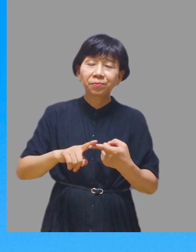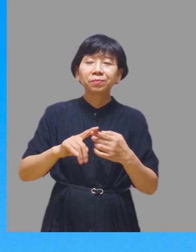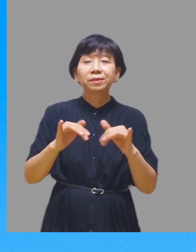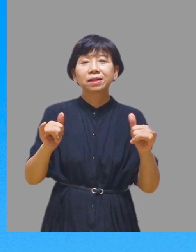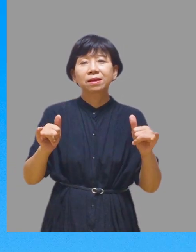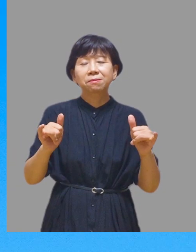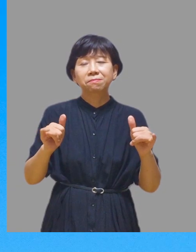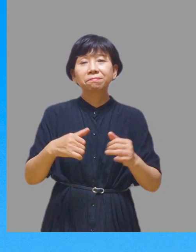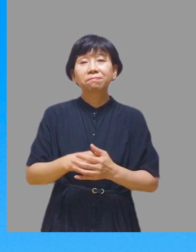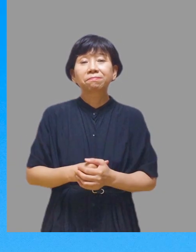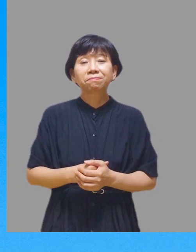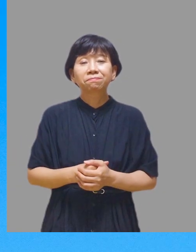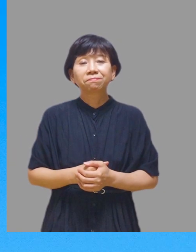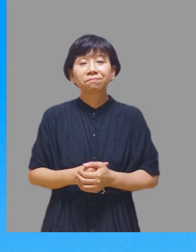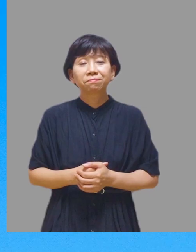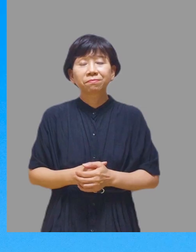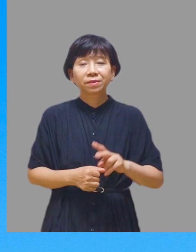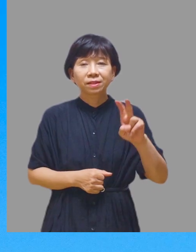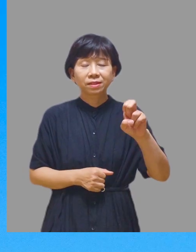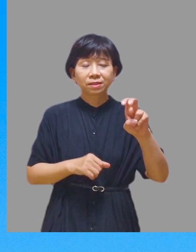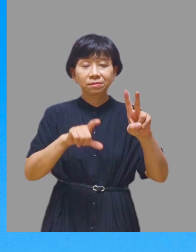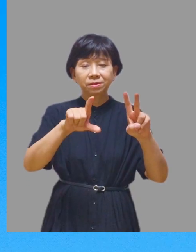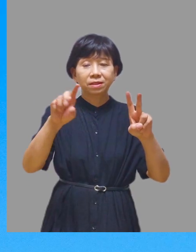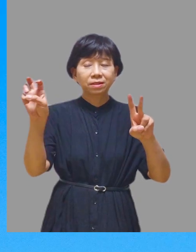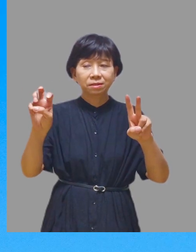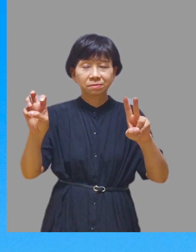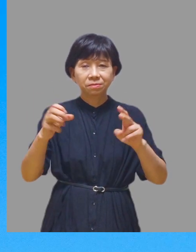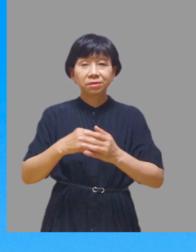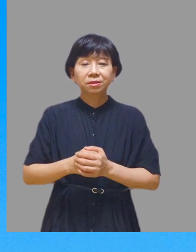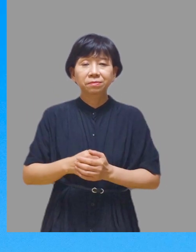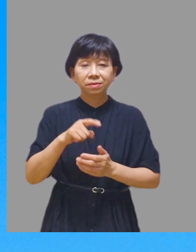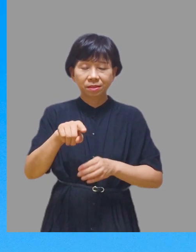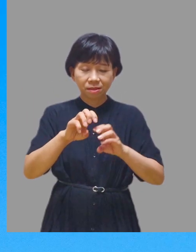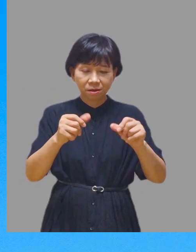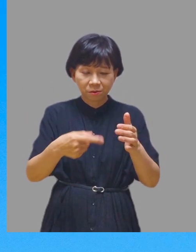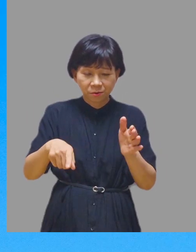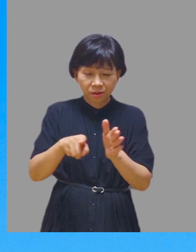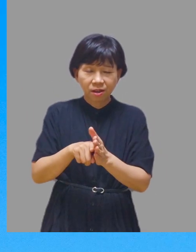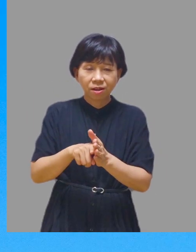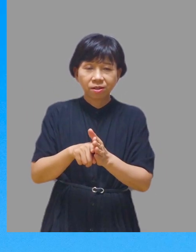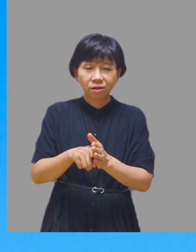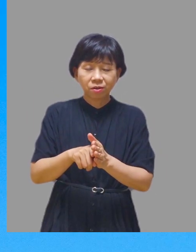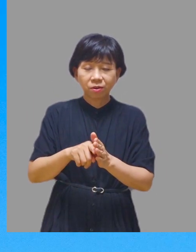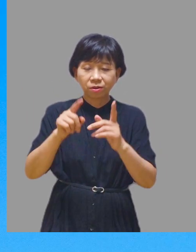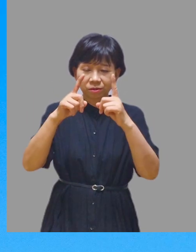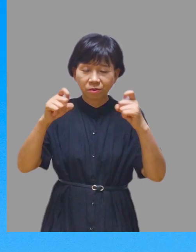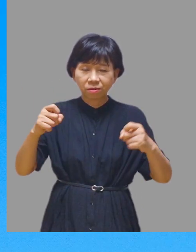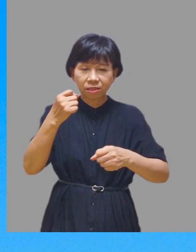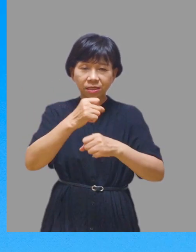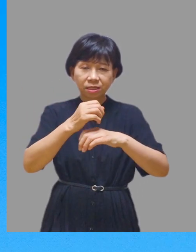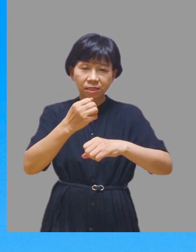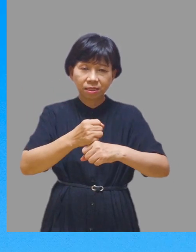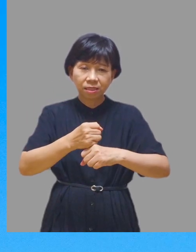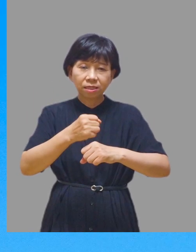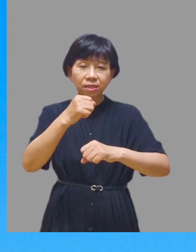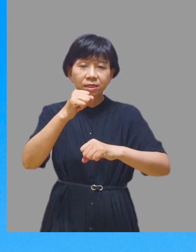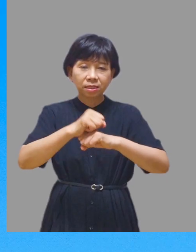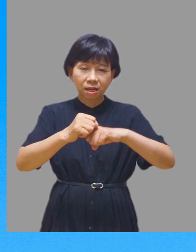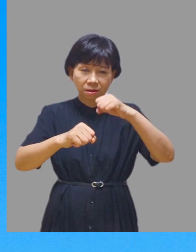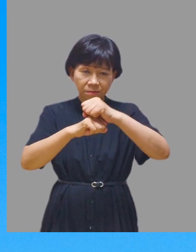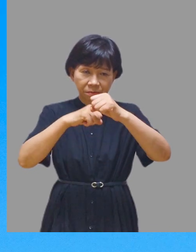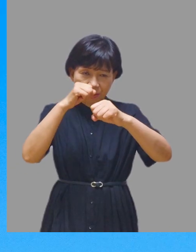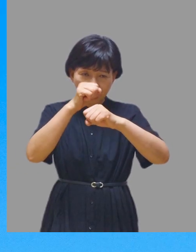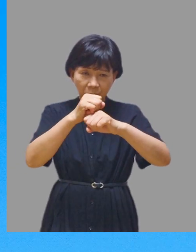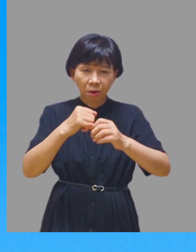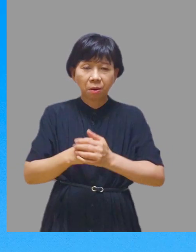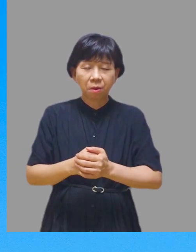다시 30절을 한번 볼까요? 이 땅을 위하여 성을 쌓으며 성 무너진 데를 막아서서 나로 하여금